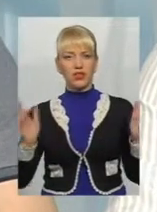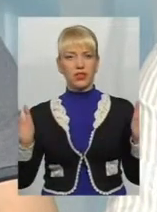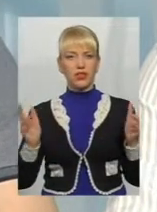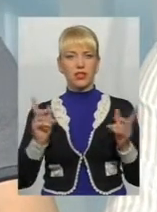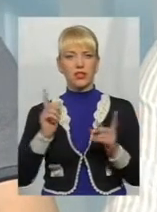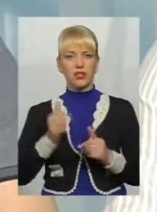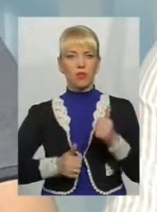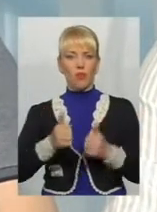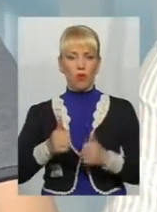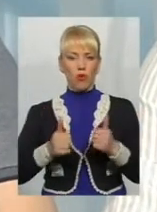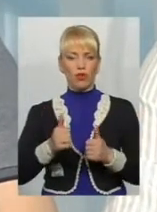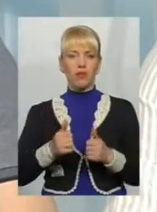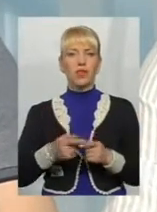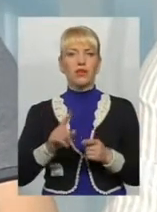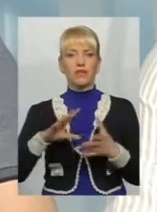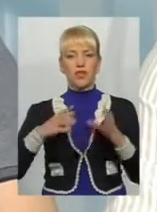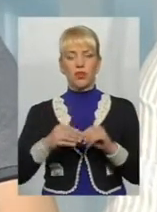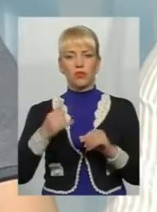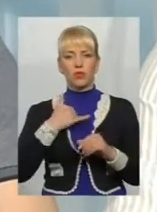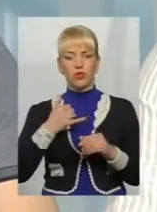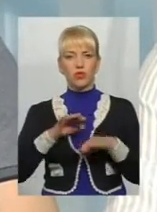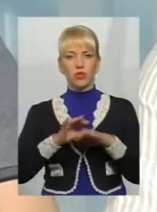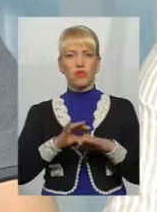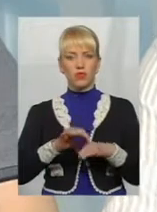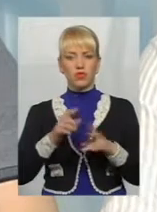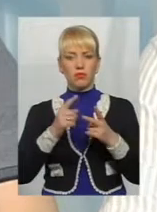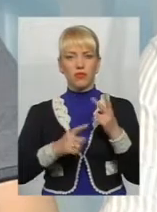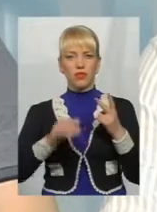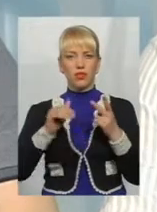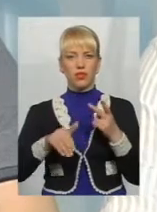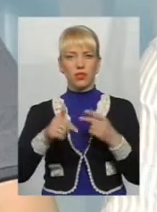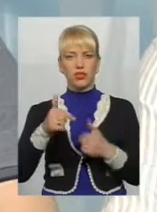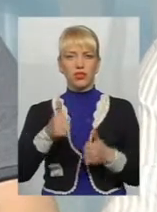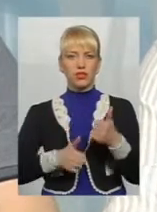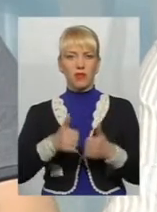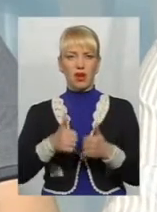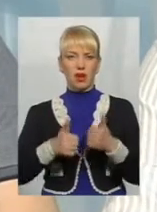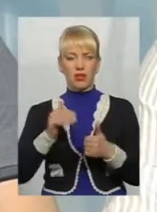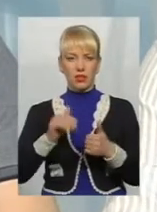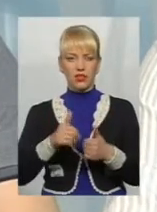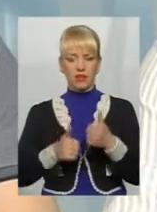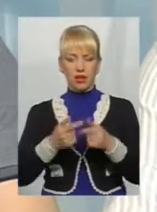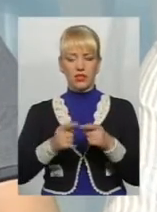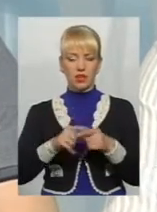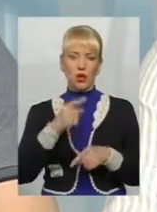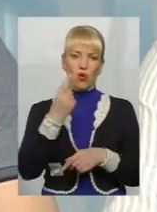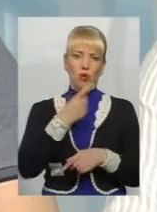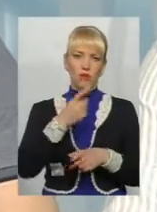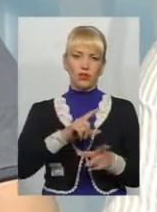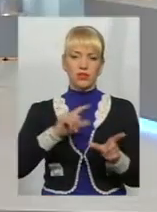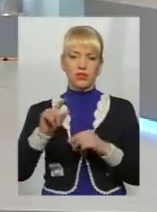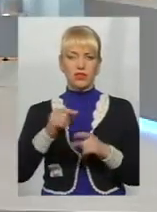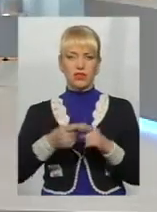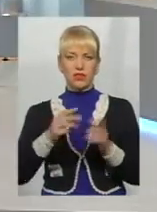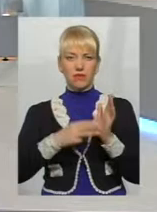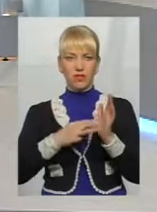нас проводиться за рік приблизно 1500 змагань. Це обласних і виїзних всеукраїнських. 8